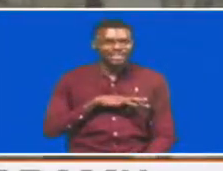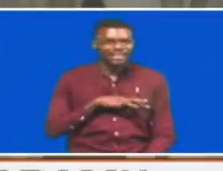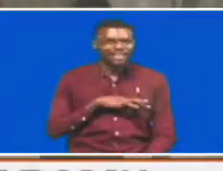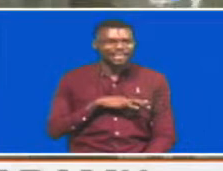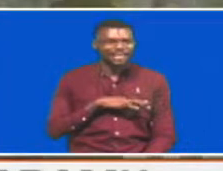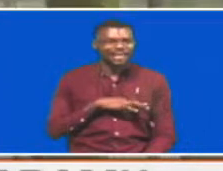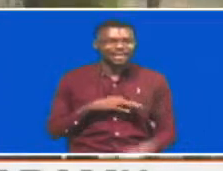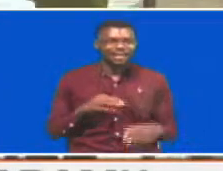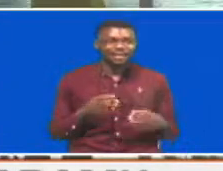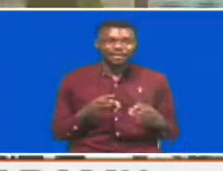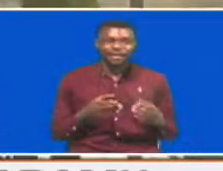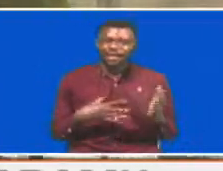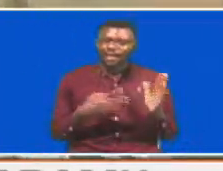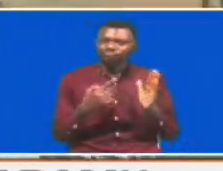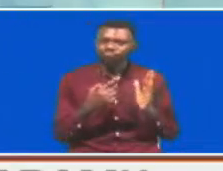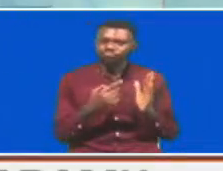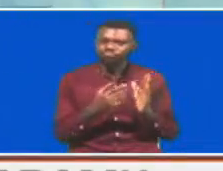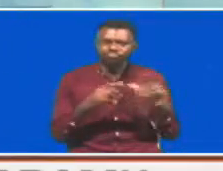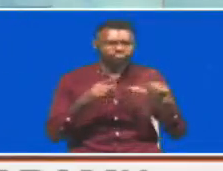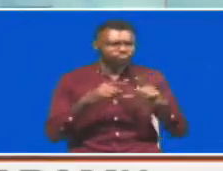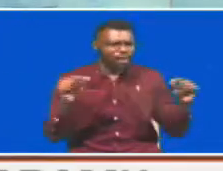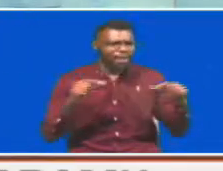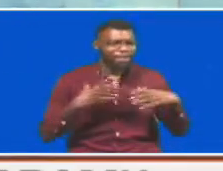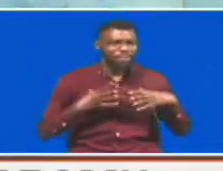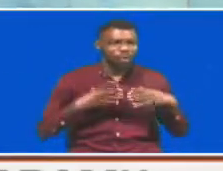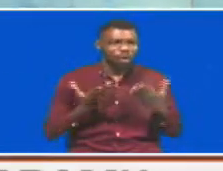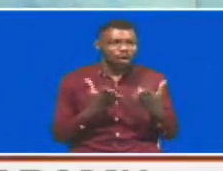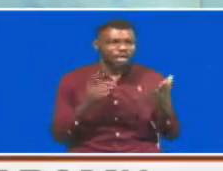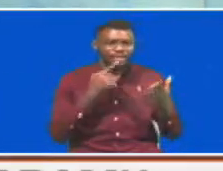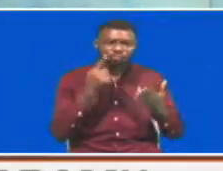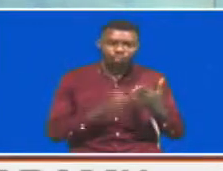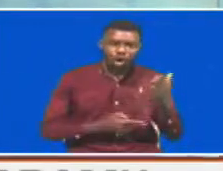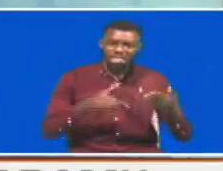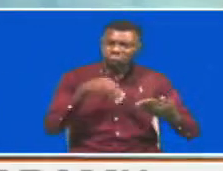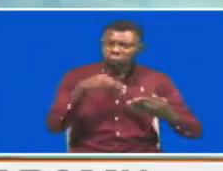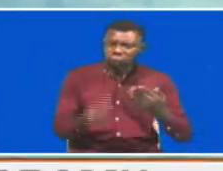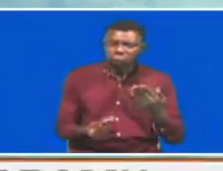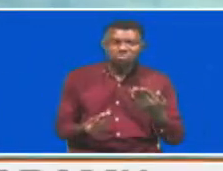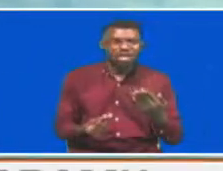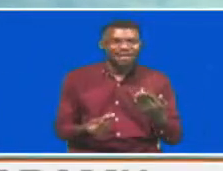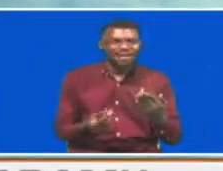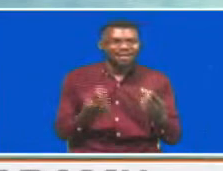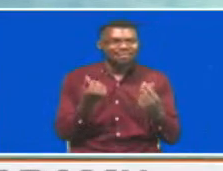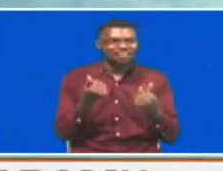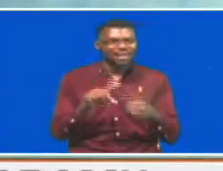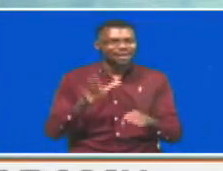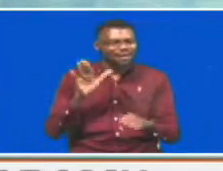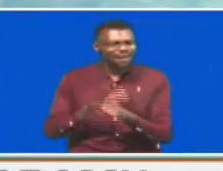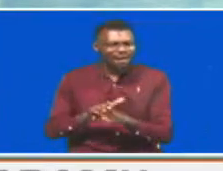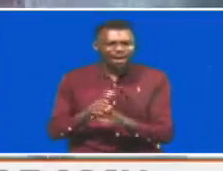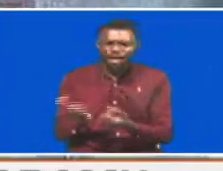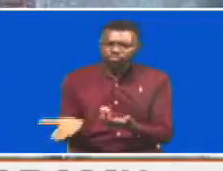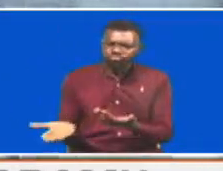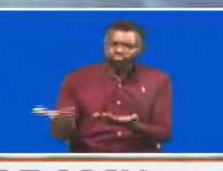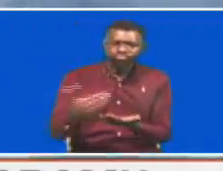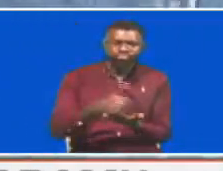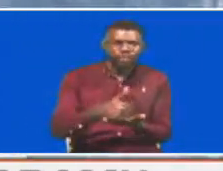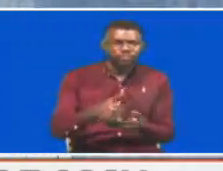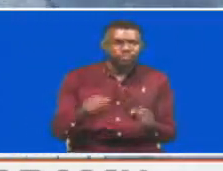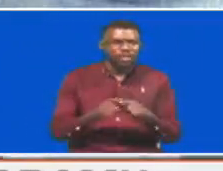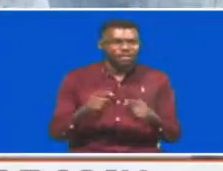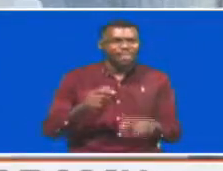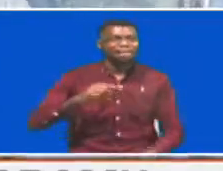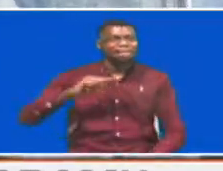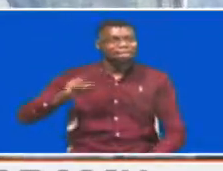individuals? Kulingana na taarifa kutoka kwa wananchi, risiti zilizotumika ni kiasi kikubwa cha pesa kinachochukuliwa na huenda mamilioni ya